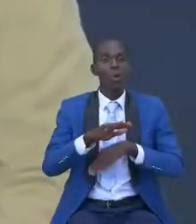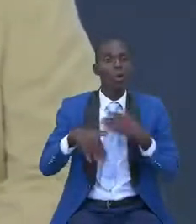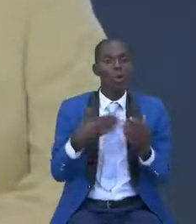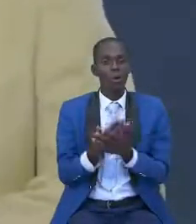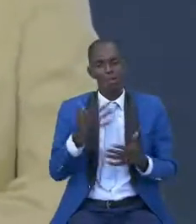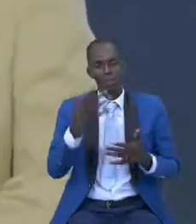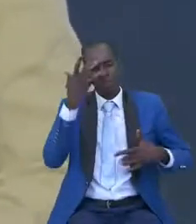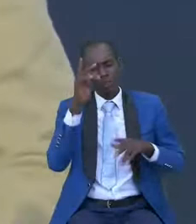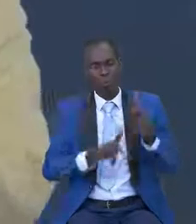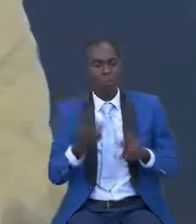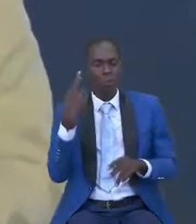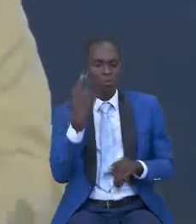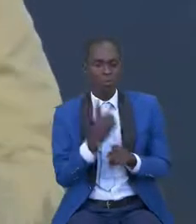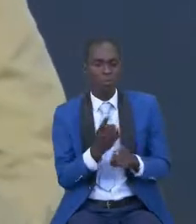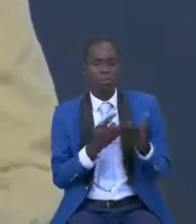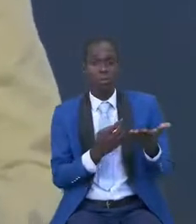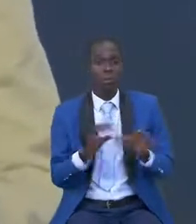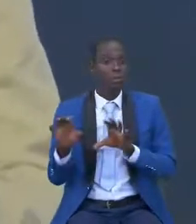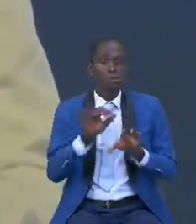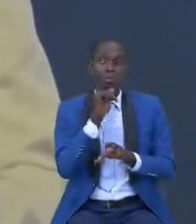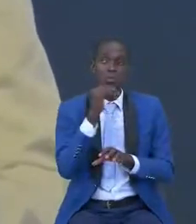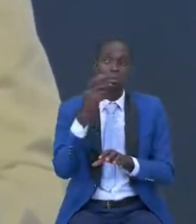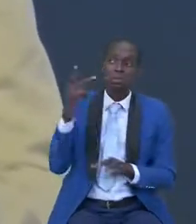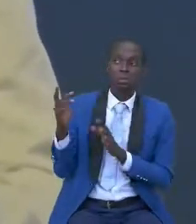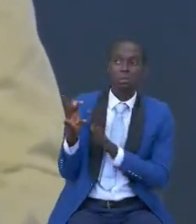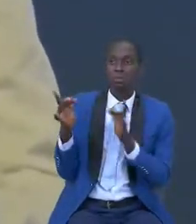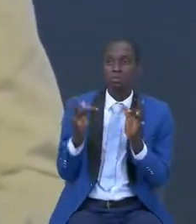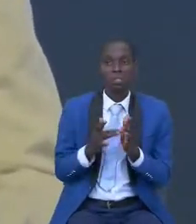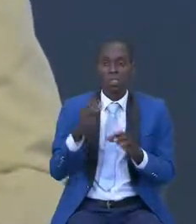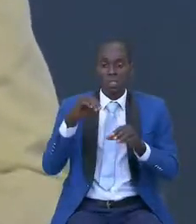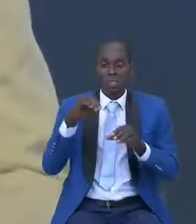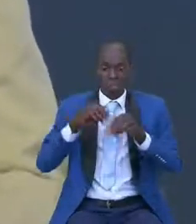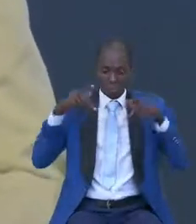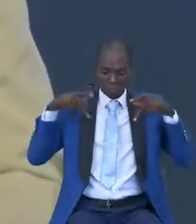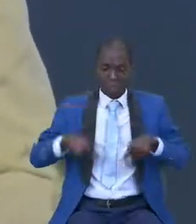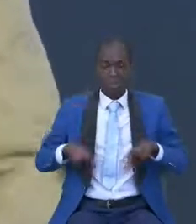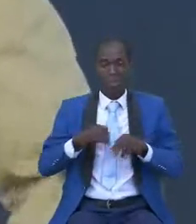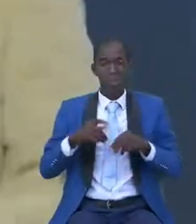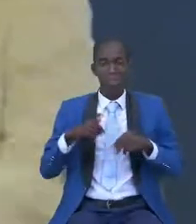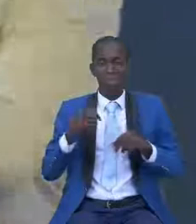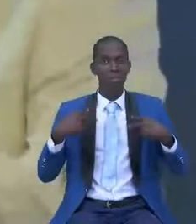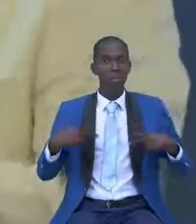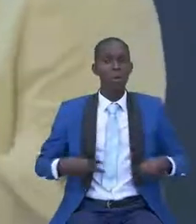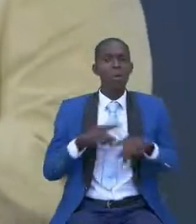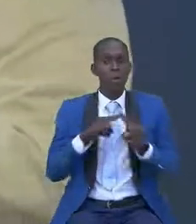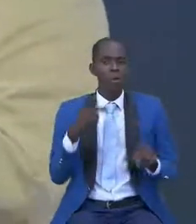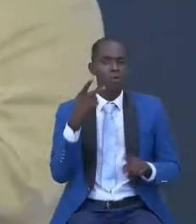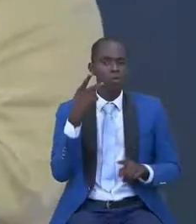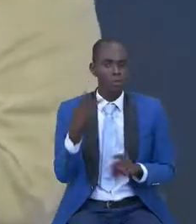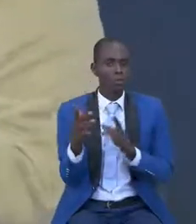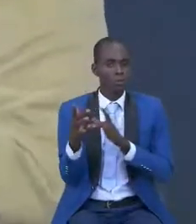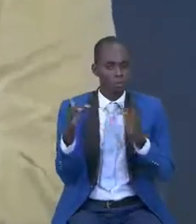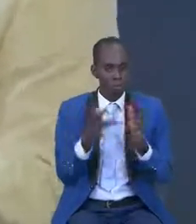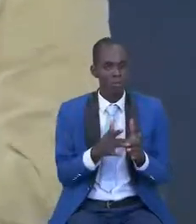L'ombre de Pierre, ces malades étaient simplement couchés là. Ils ne voyaient pas Jésus en